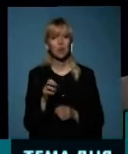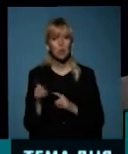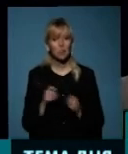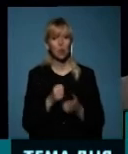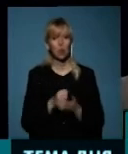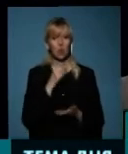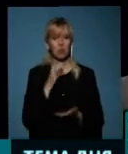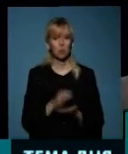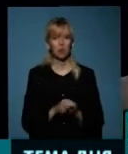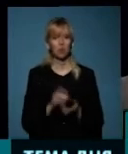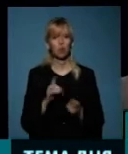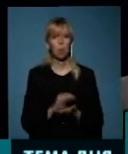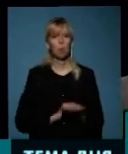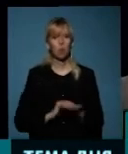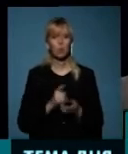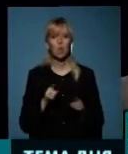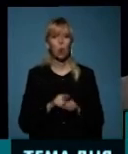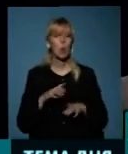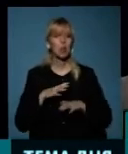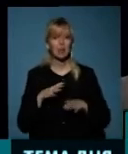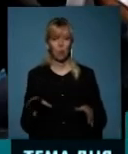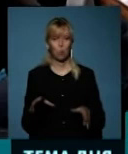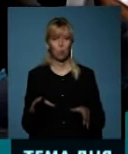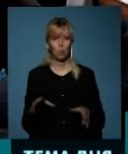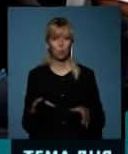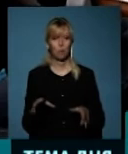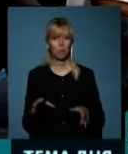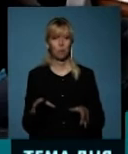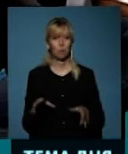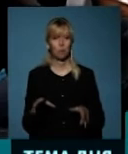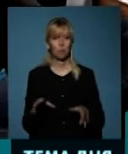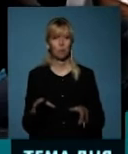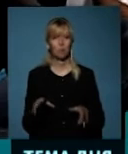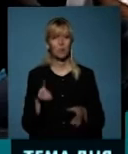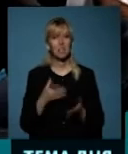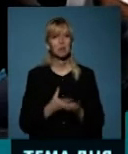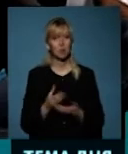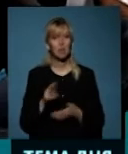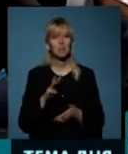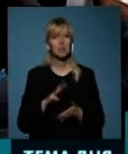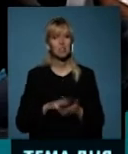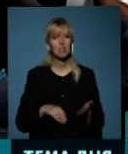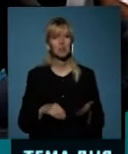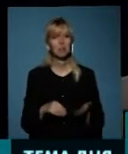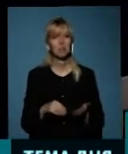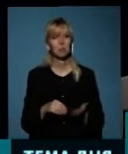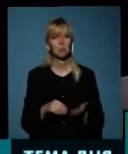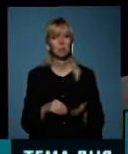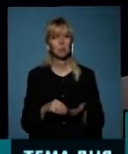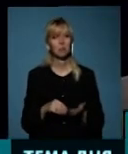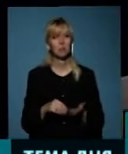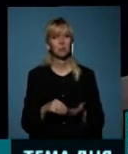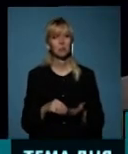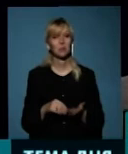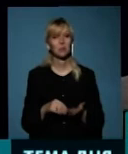до відповідальності, щоб повторно такого не було? Ну, ви ж сказали, що він сплатив штраф. Але